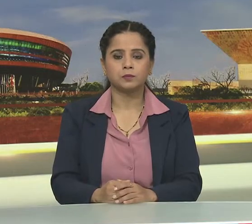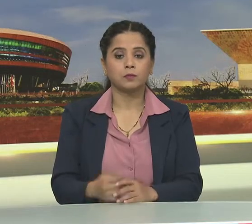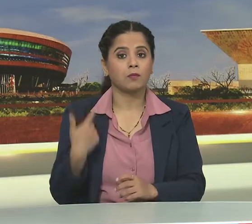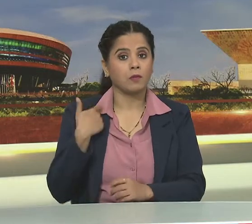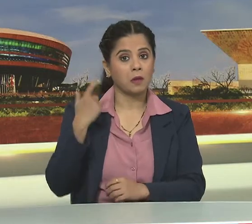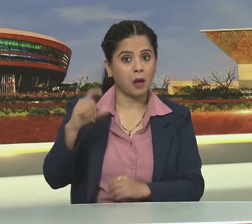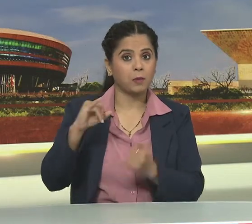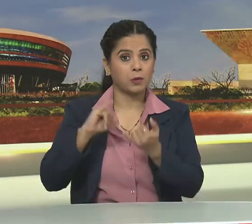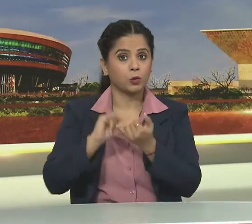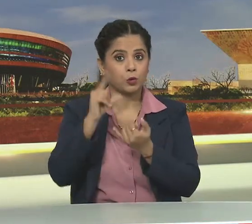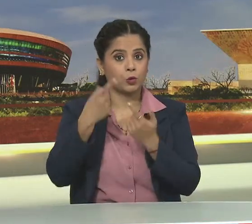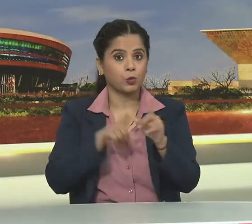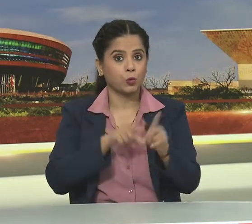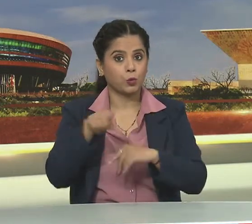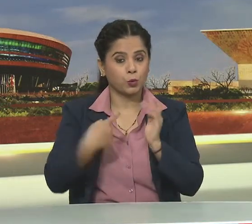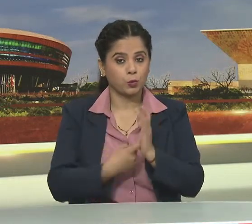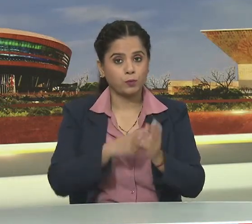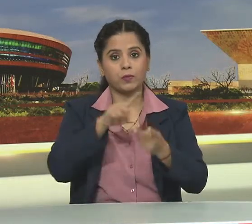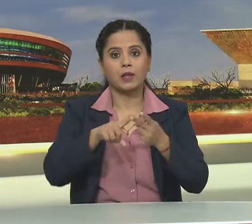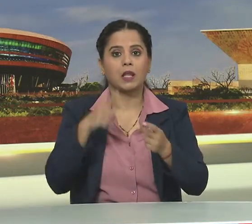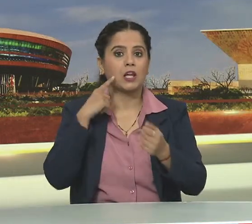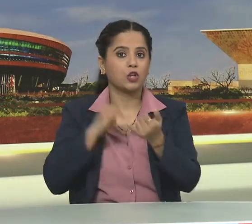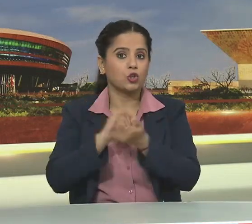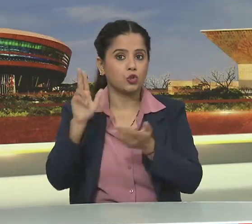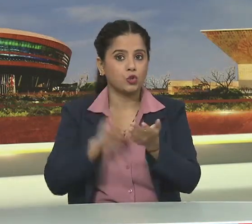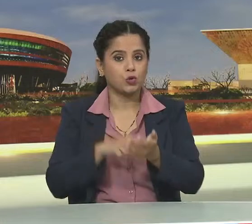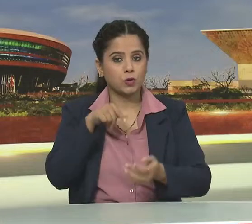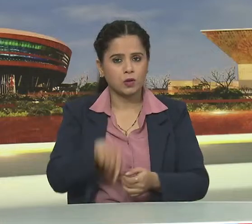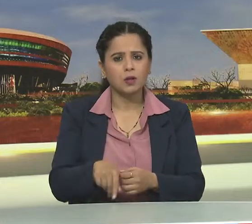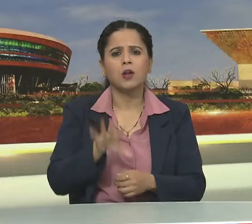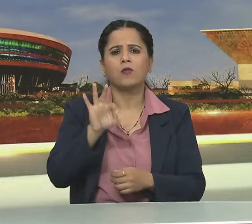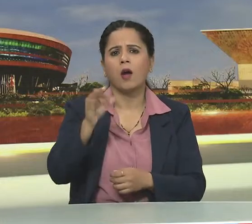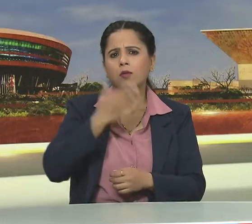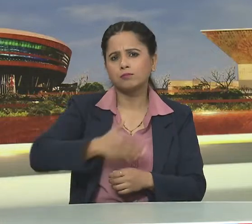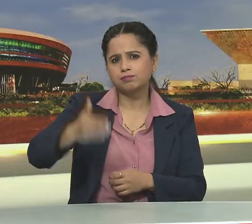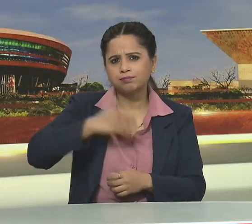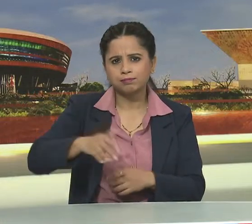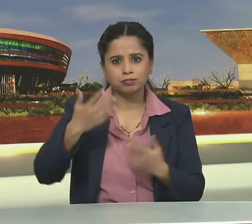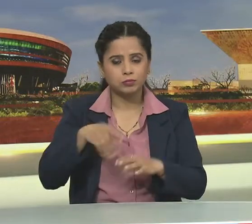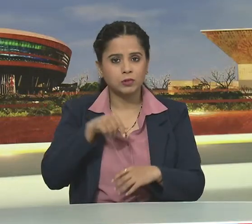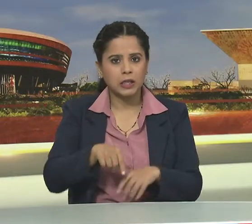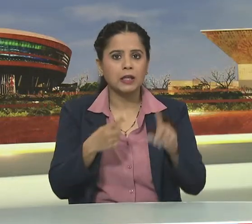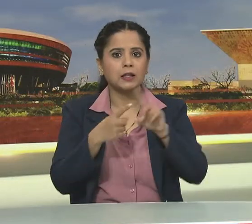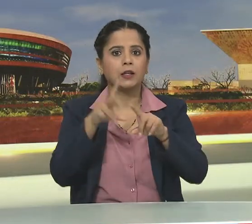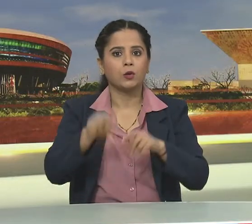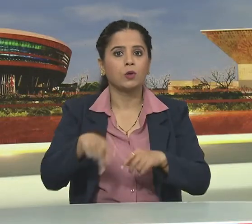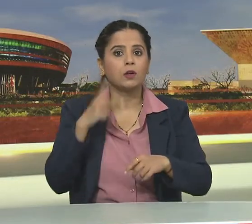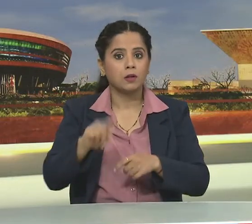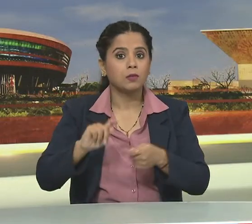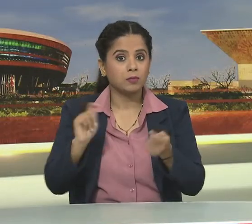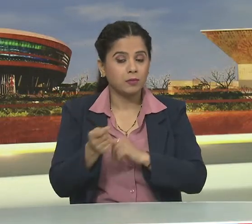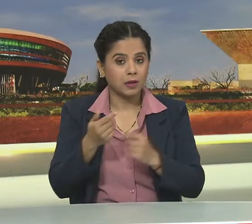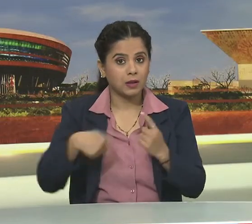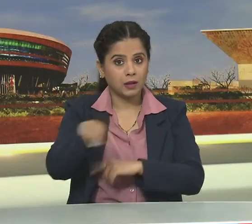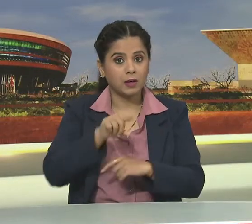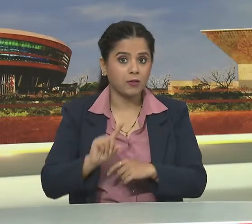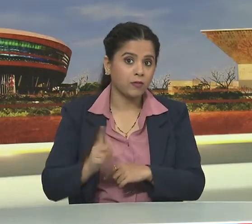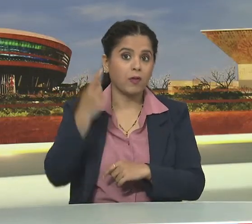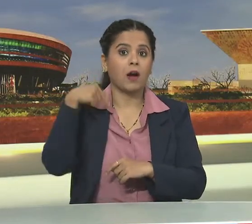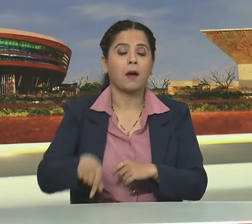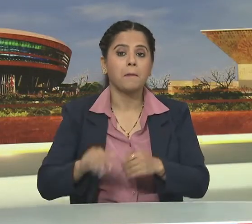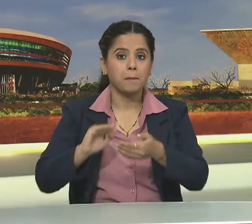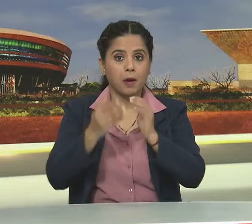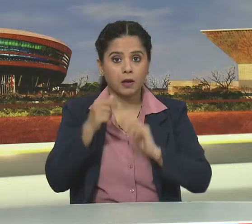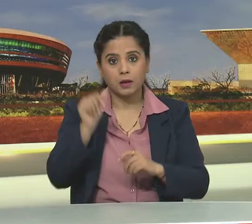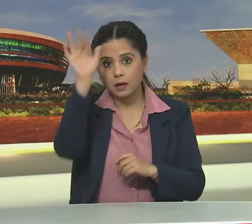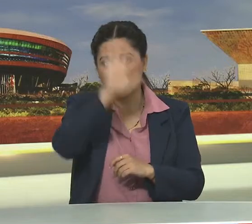और कप्तान सूर्य कुमार यादव और ईशान किशन की अर्धशतकीय पारी के बल पर T20 मैचों की सीरीज के पहले मैच